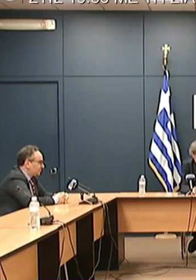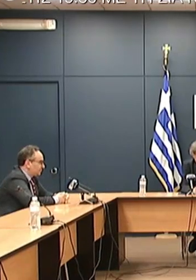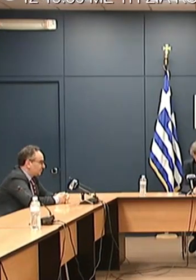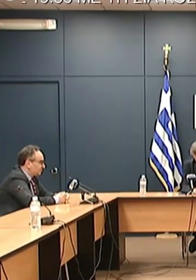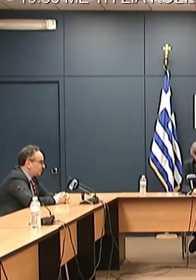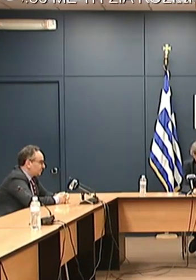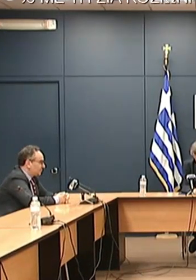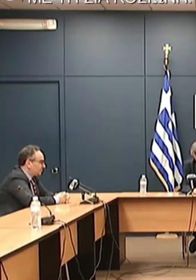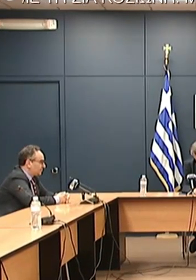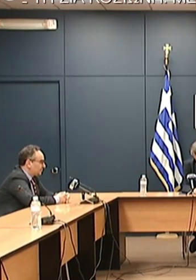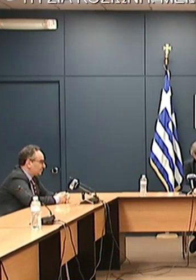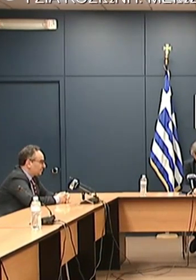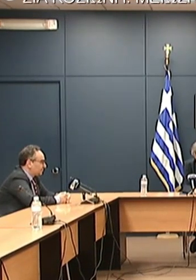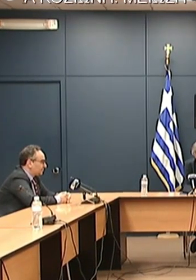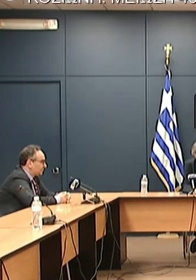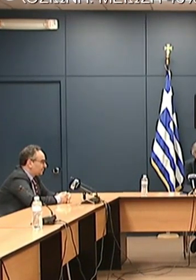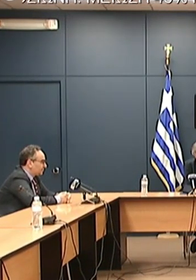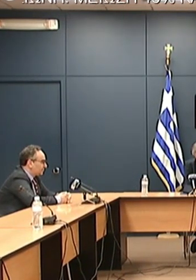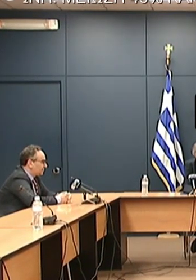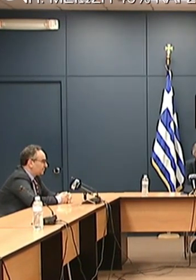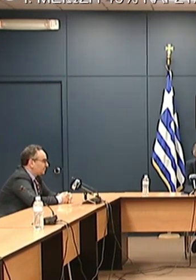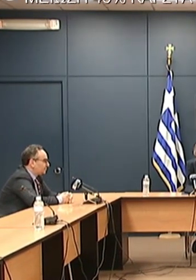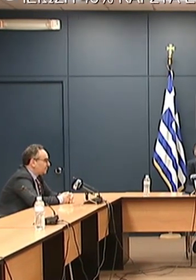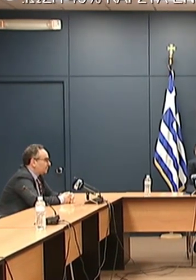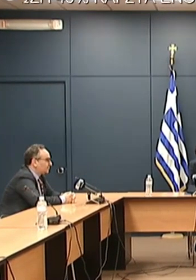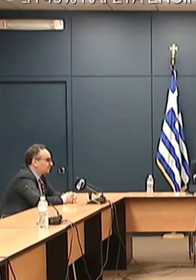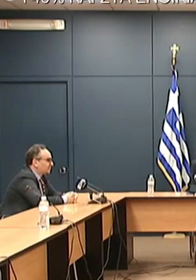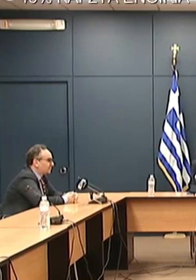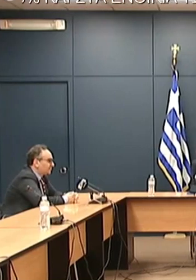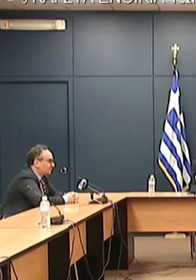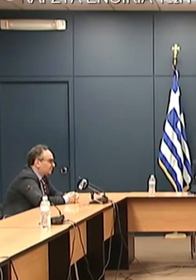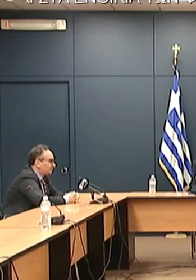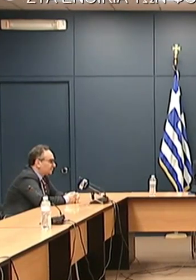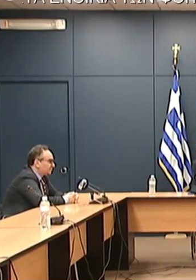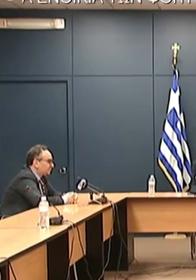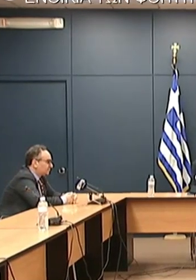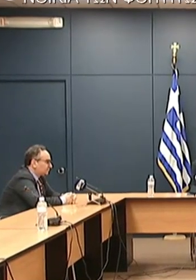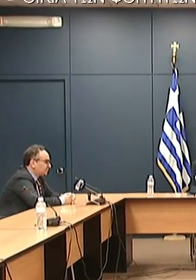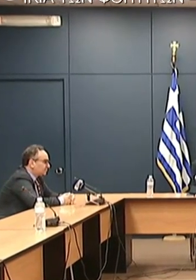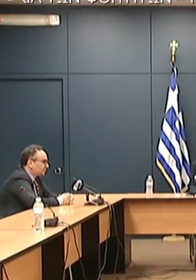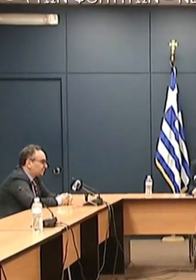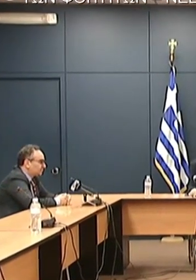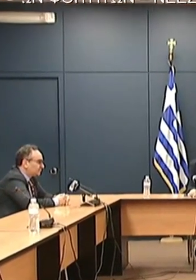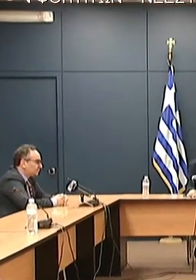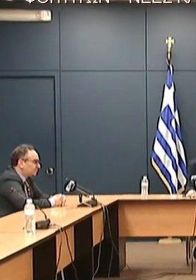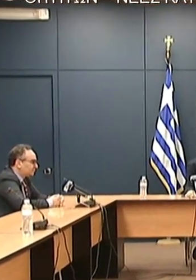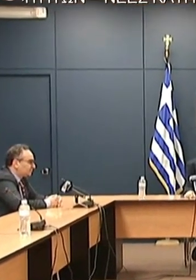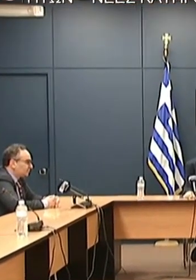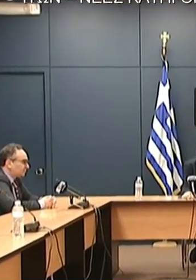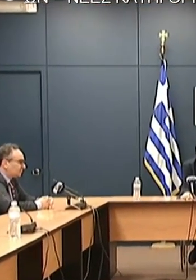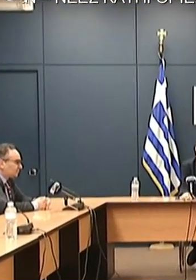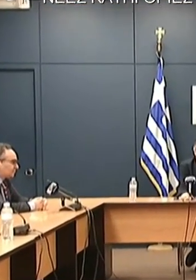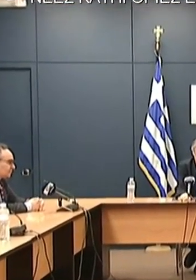ξεκινάει η καθημερινή ενημέρωση από τον Υφυπουργό Πολιτικής Προστασίας και Διαχείρισης Κρίσεων Νίκο Χαρδαλιά και τον εκπρόσωπο του Υπουργείου Υγείας για τον